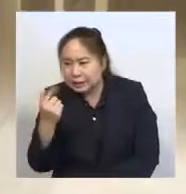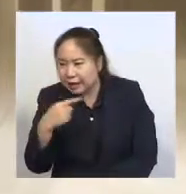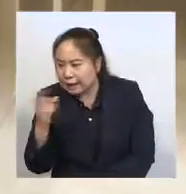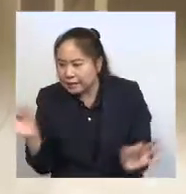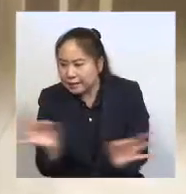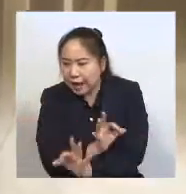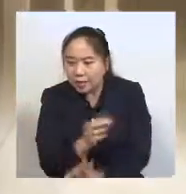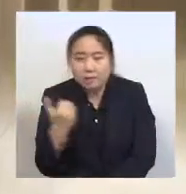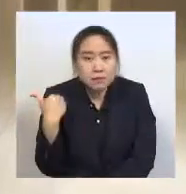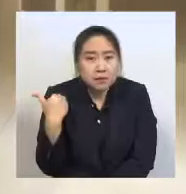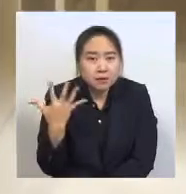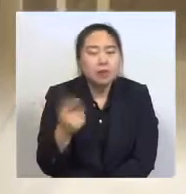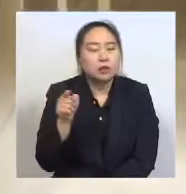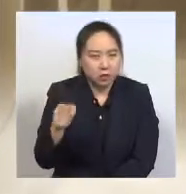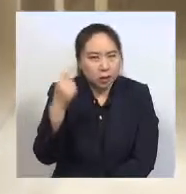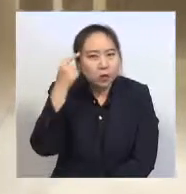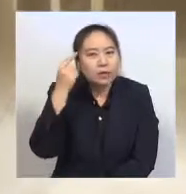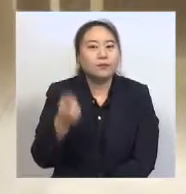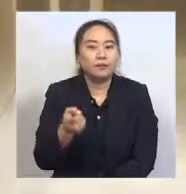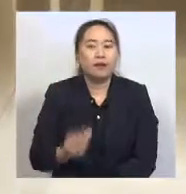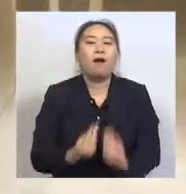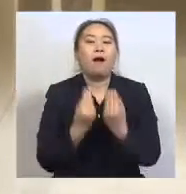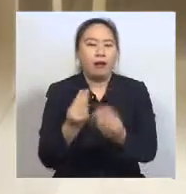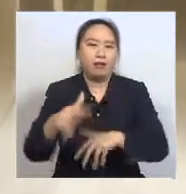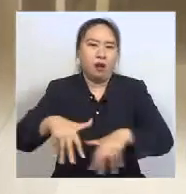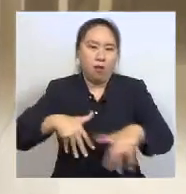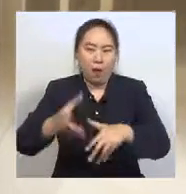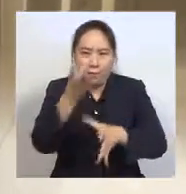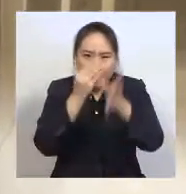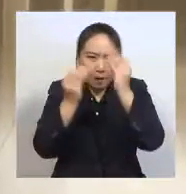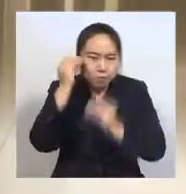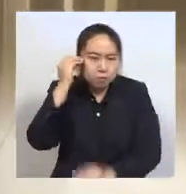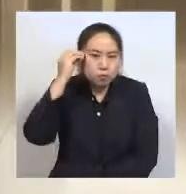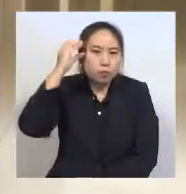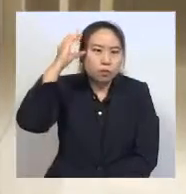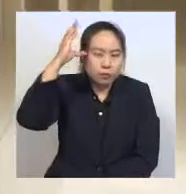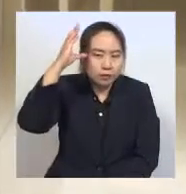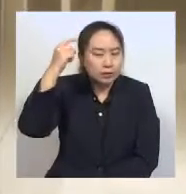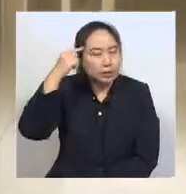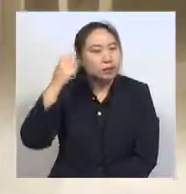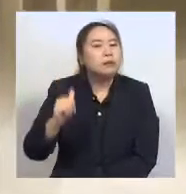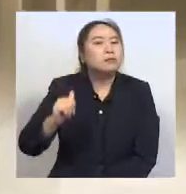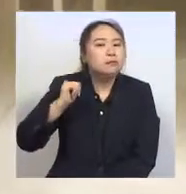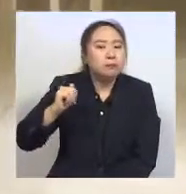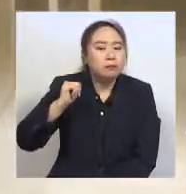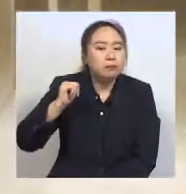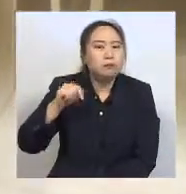ได้อันนี้คืออยากให้ชาวบ้านมีองค์ความรู้เพิ่มขึ้นไม่ยึดติดกับความคิดเดิม